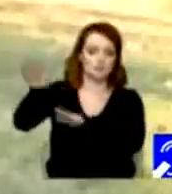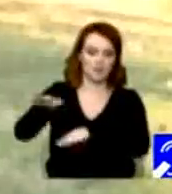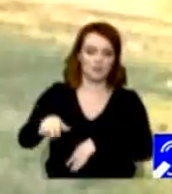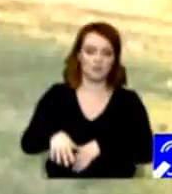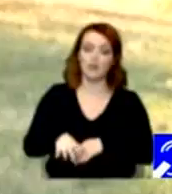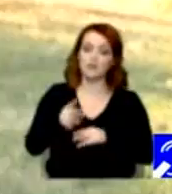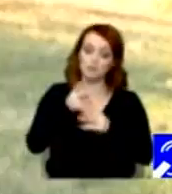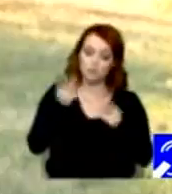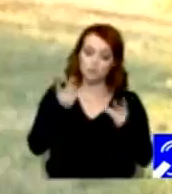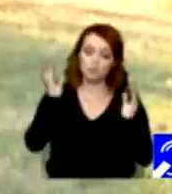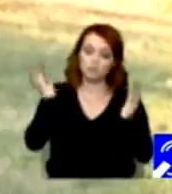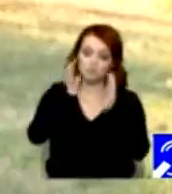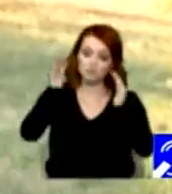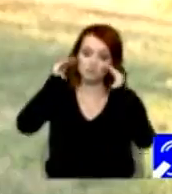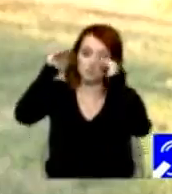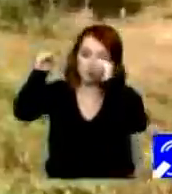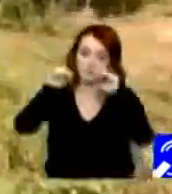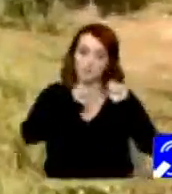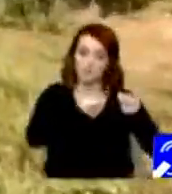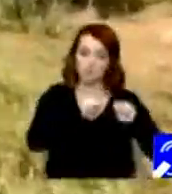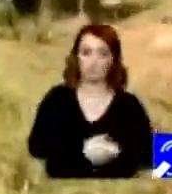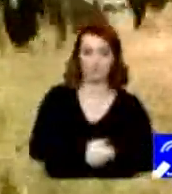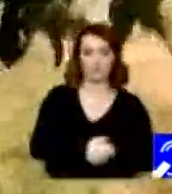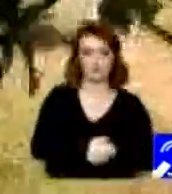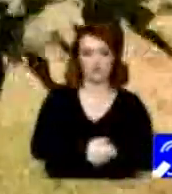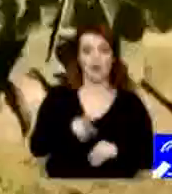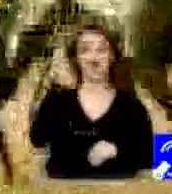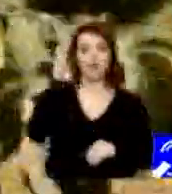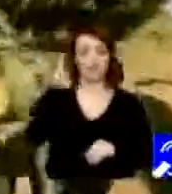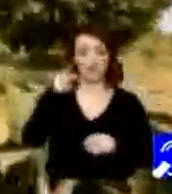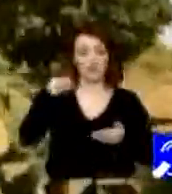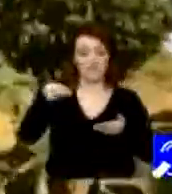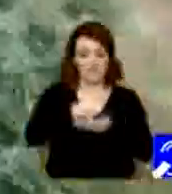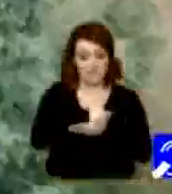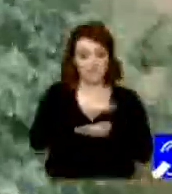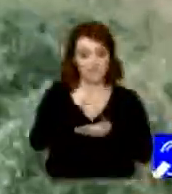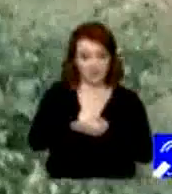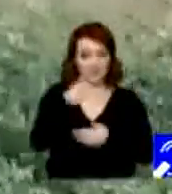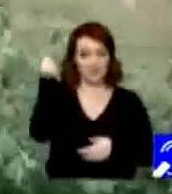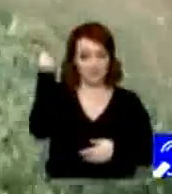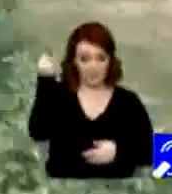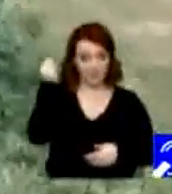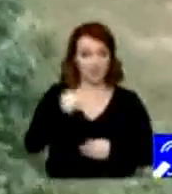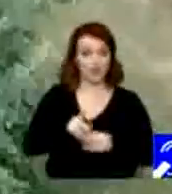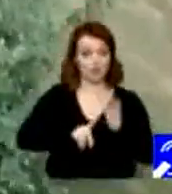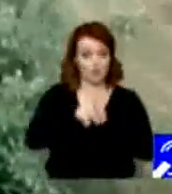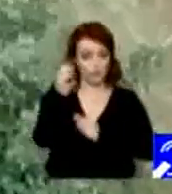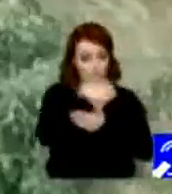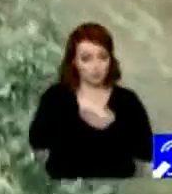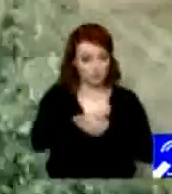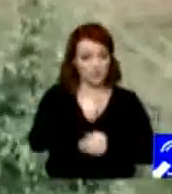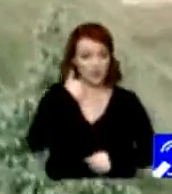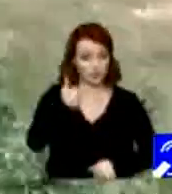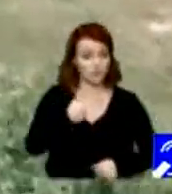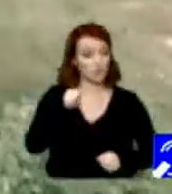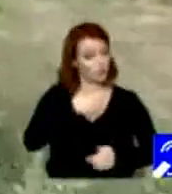competitivitate pe piața internațională agricultorii care au investit în livezi superintensive și au început să cultive noi soiuri